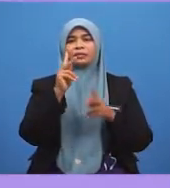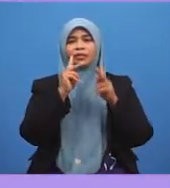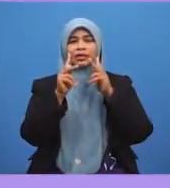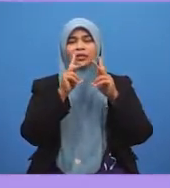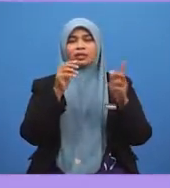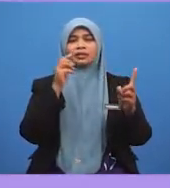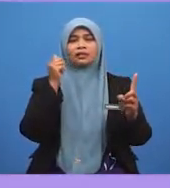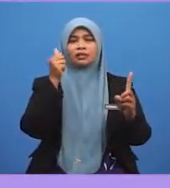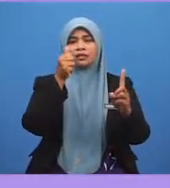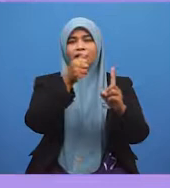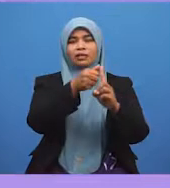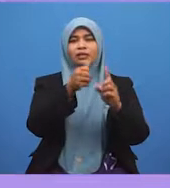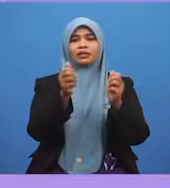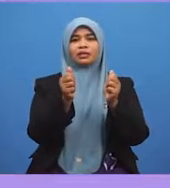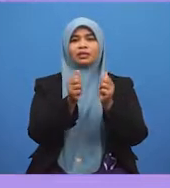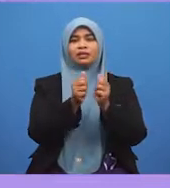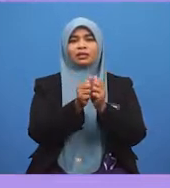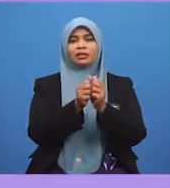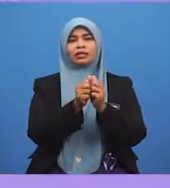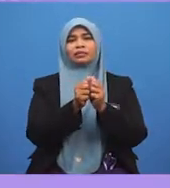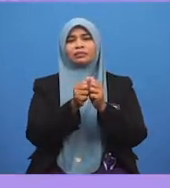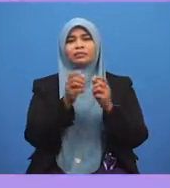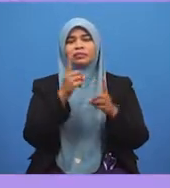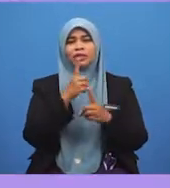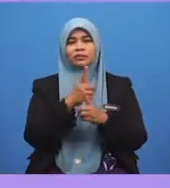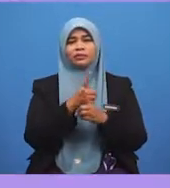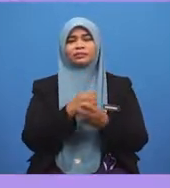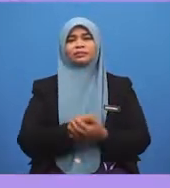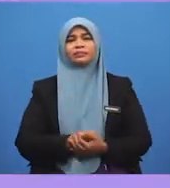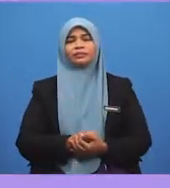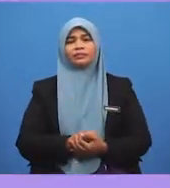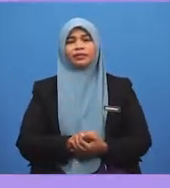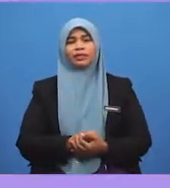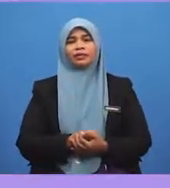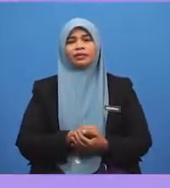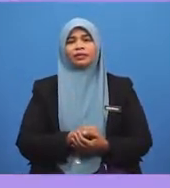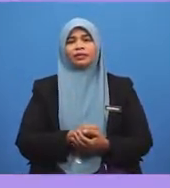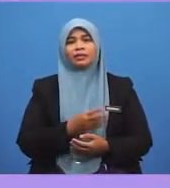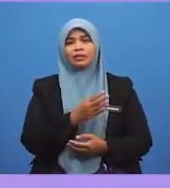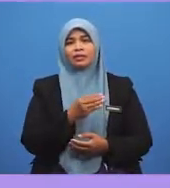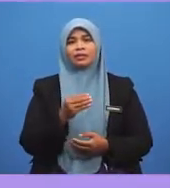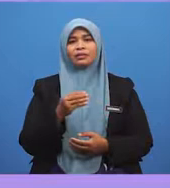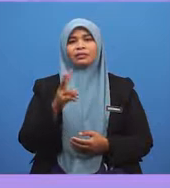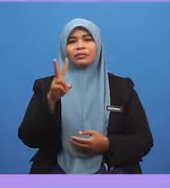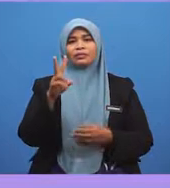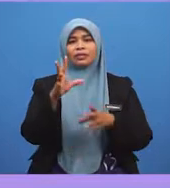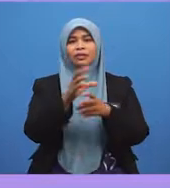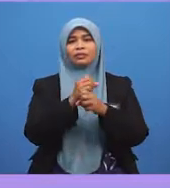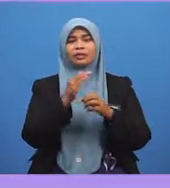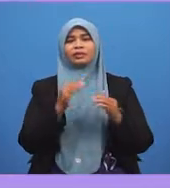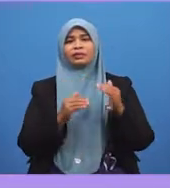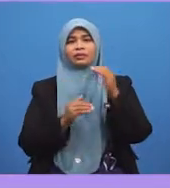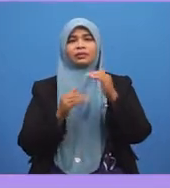arah dengan sebutan dan intonasi yang betul. Serta dapat membina